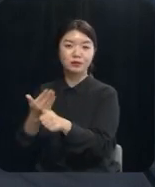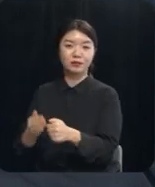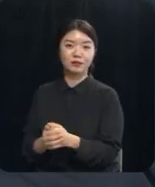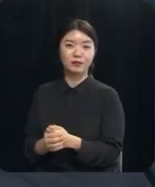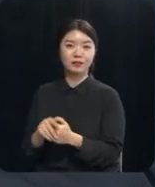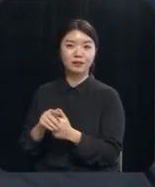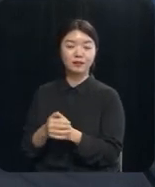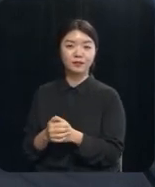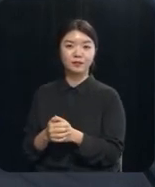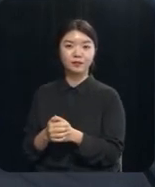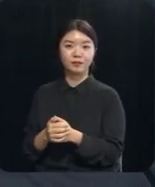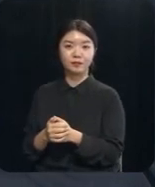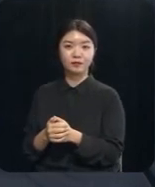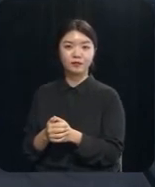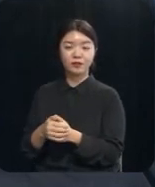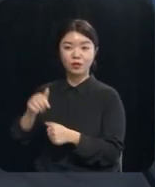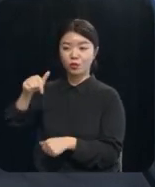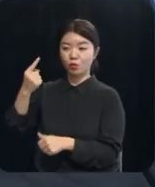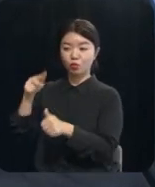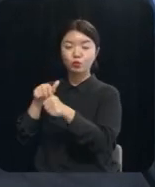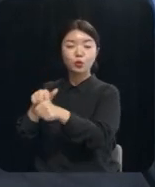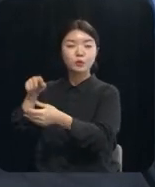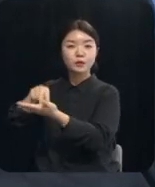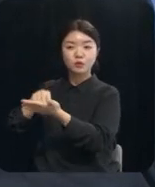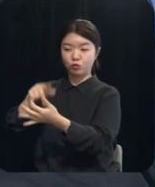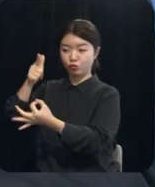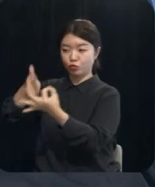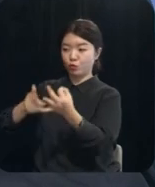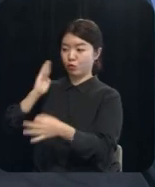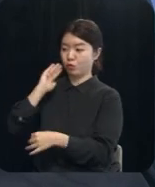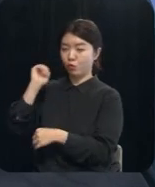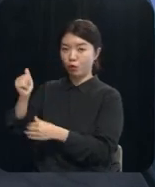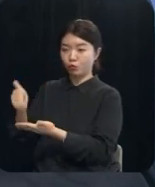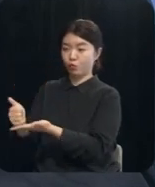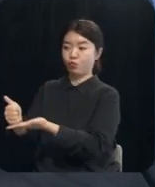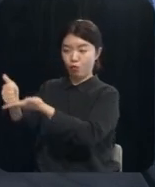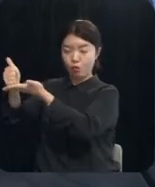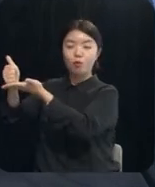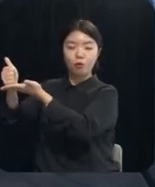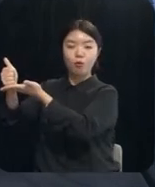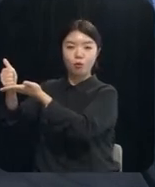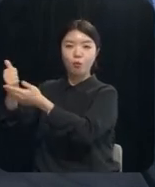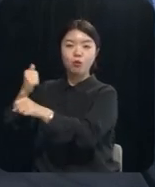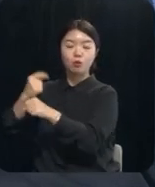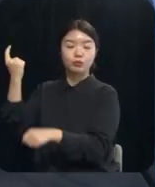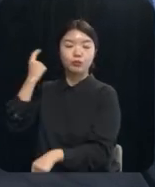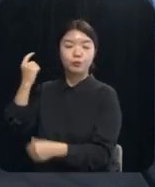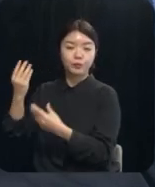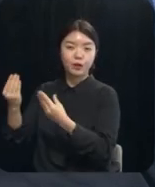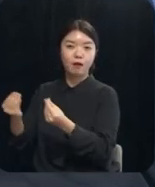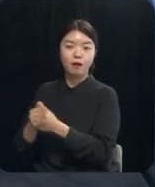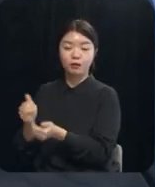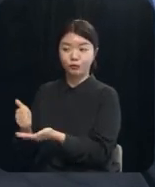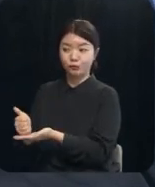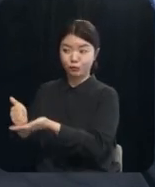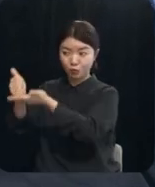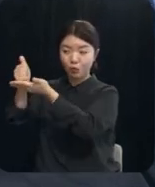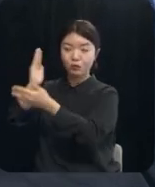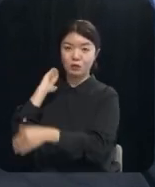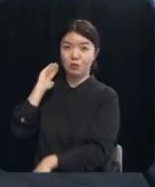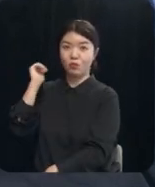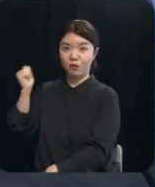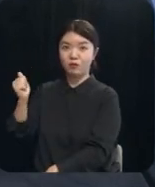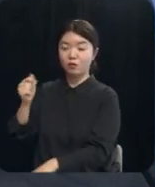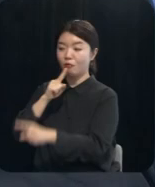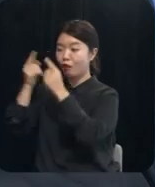않습니까? 고기철 후보님께서 윤석열 대통령을 존경하신다고 하셨고 존경하시는